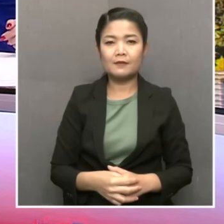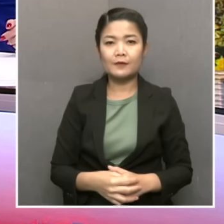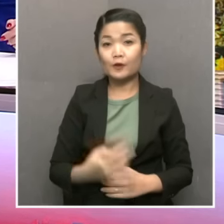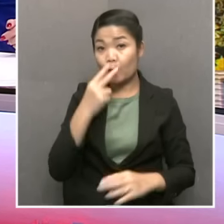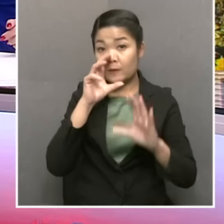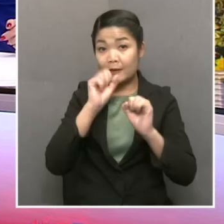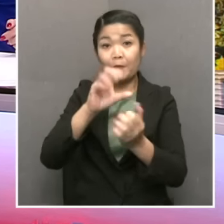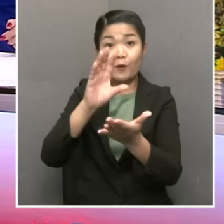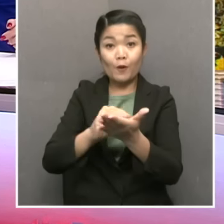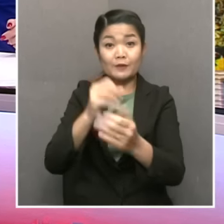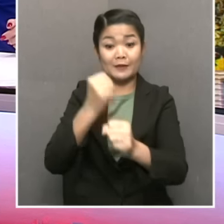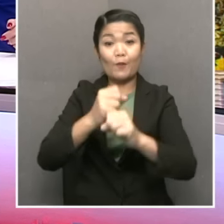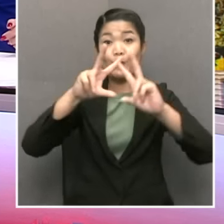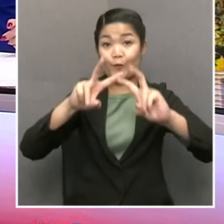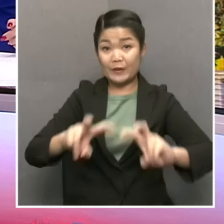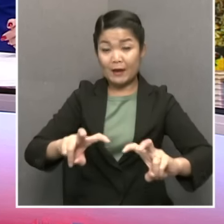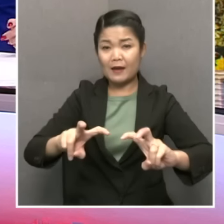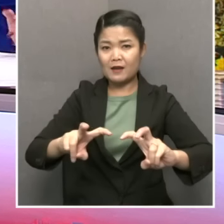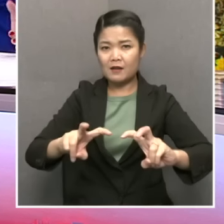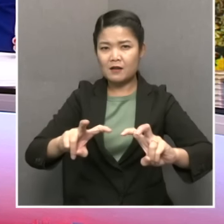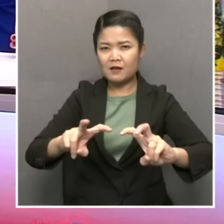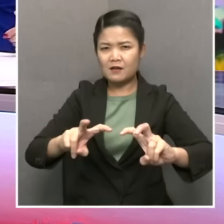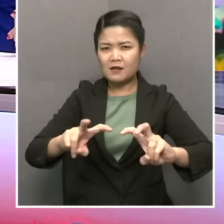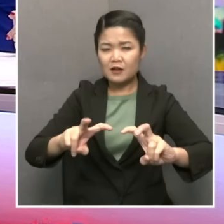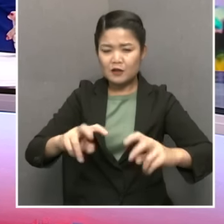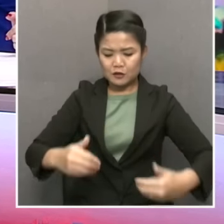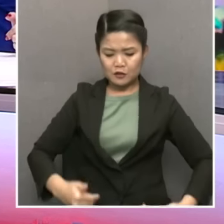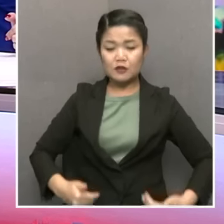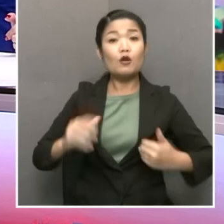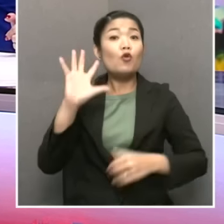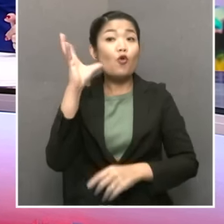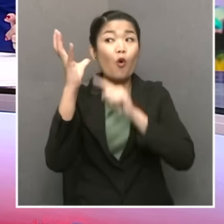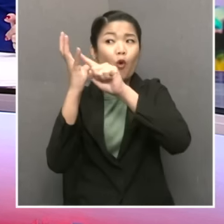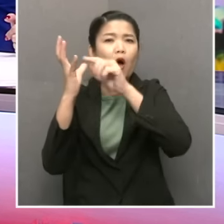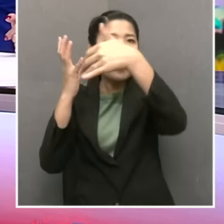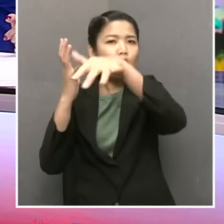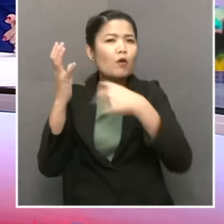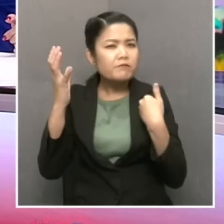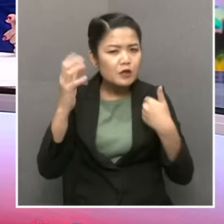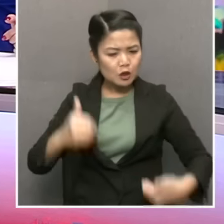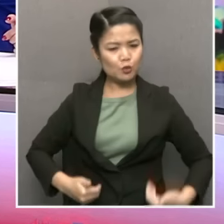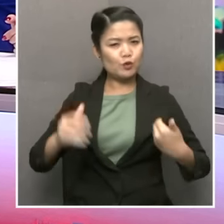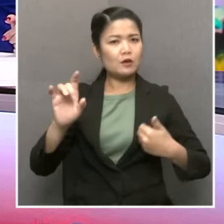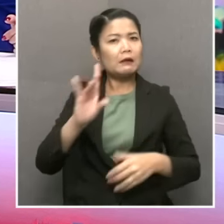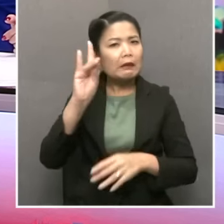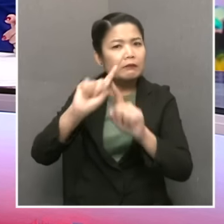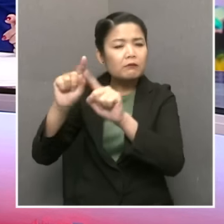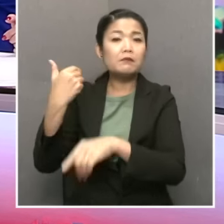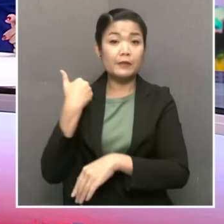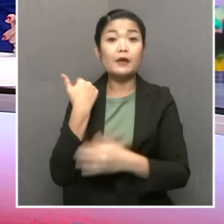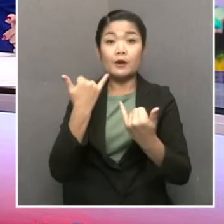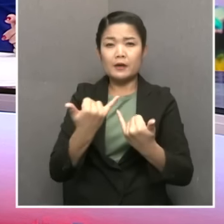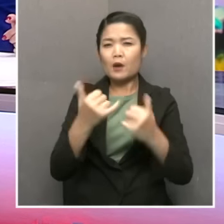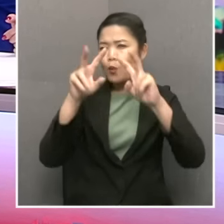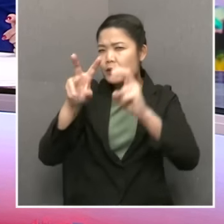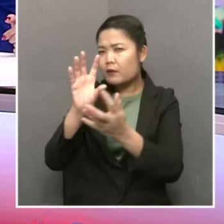มูลการวิจัยเรื่องของการมีสิ่งชีวิตมีชีวิตอยู่นอกโลกกันหน่อยนะคะคุณผู้ชมล่าสุดค่ะมีการเปิดเผยผลการวิจัย